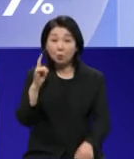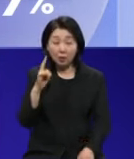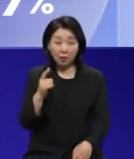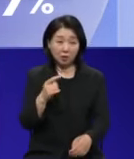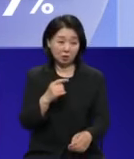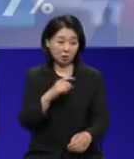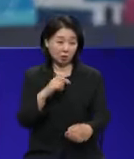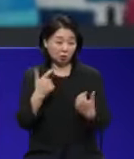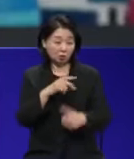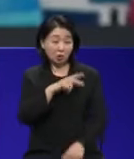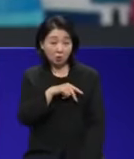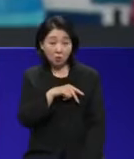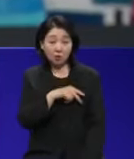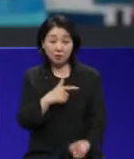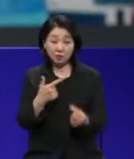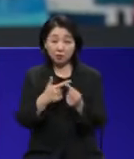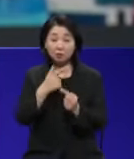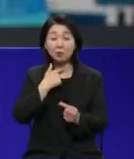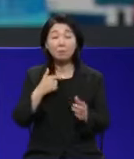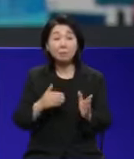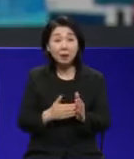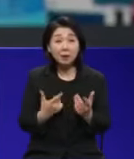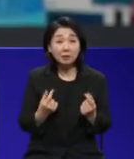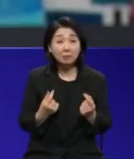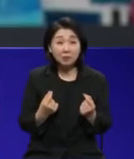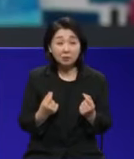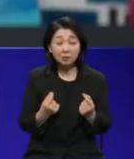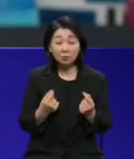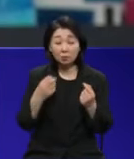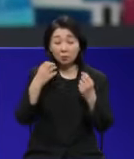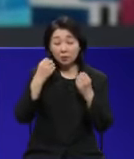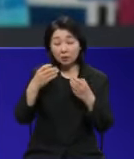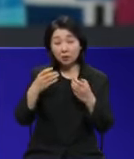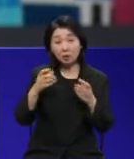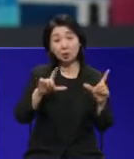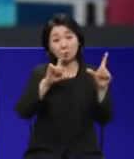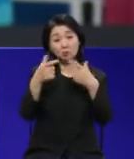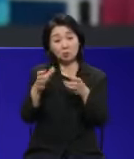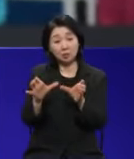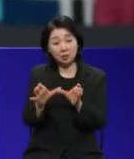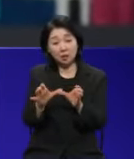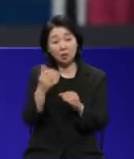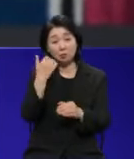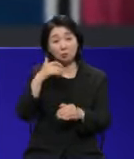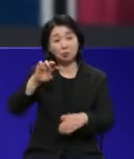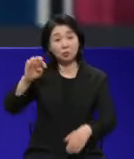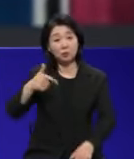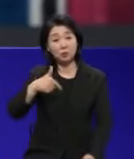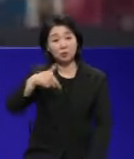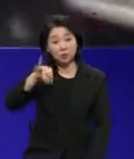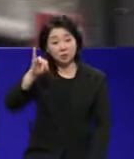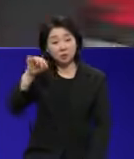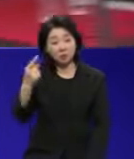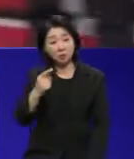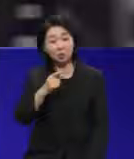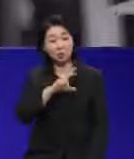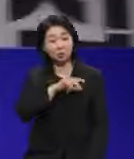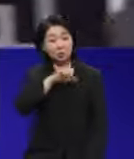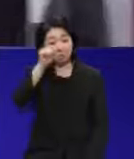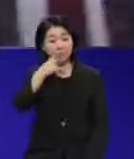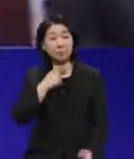때 아 지금 국민민 개열 정당인 그 선일당 이가요 그때 이제 신지호 어 의원이 된 적이